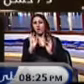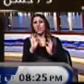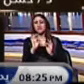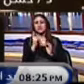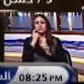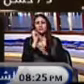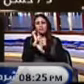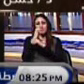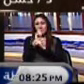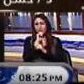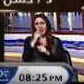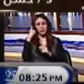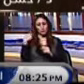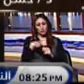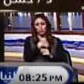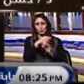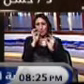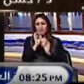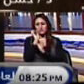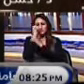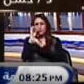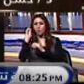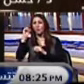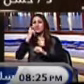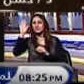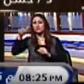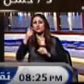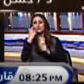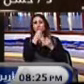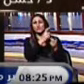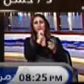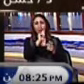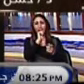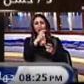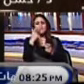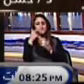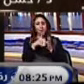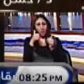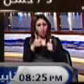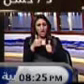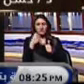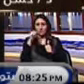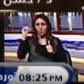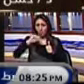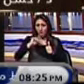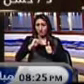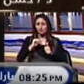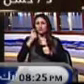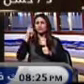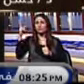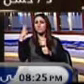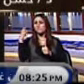بيطريه هيلاقي الطبيب البيطري فيها موجود، يرشده ويقول له انا جبت اللحمه دي من المكان الفلاني، هيقوم الطبيب البيطري بالتعاون